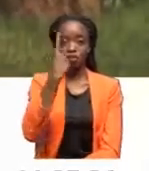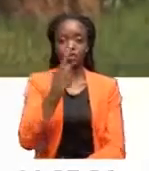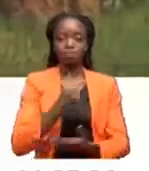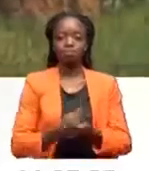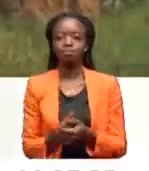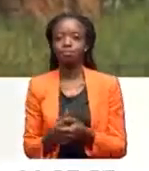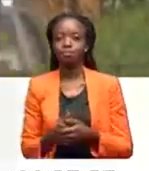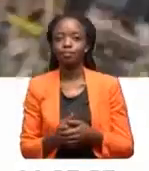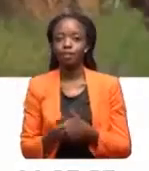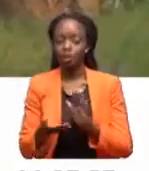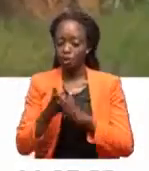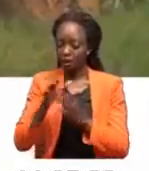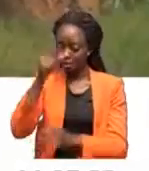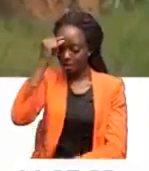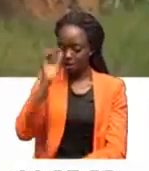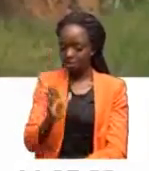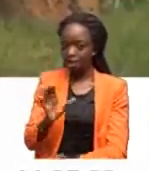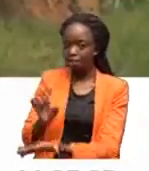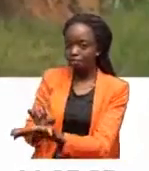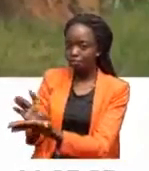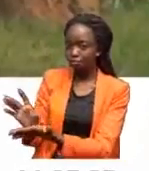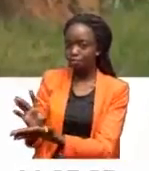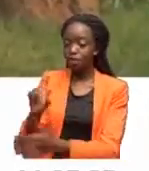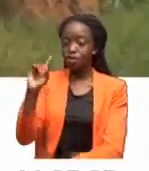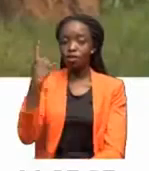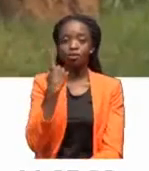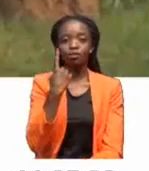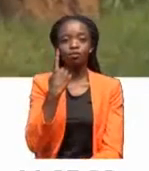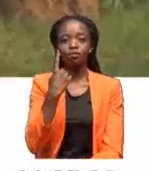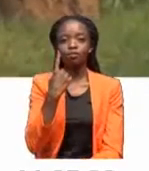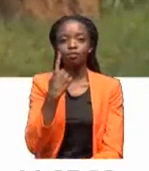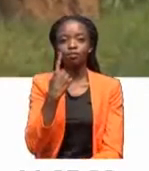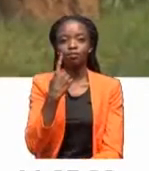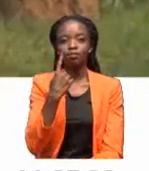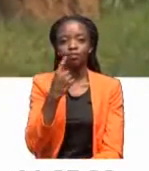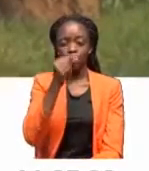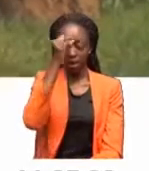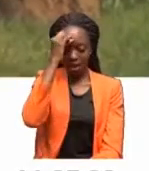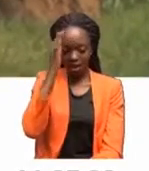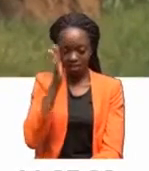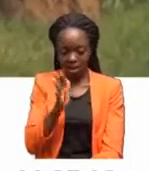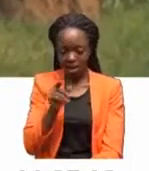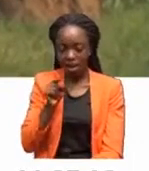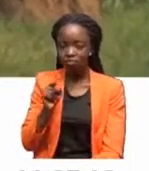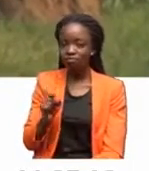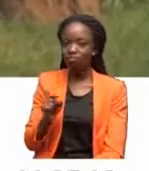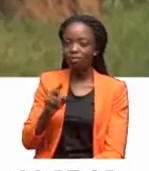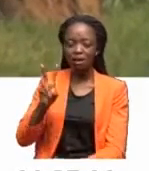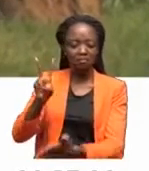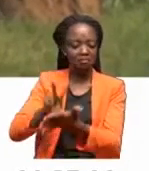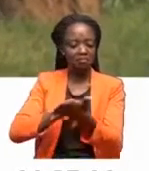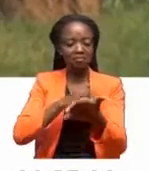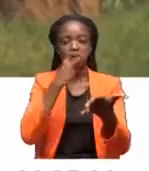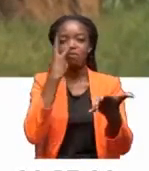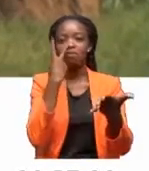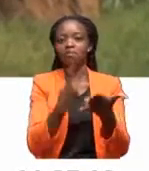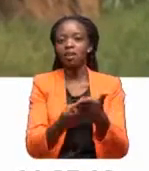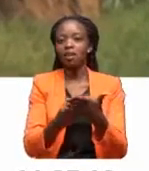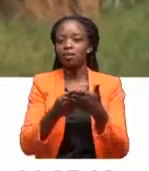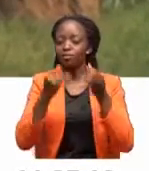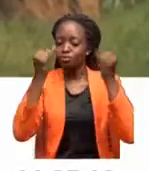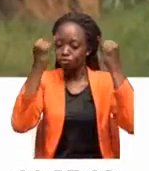kufanya gavana Khaemba aende nyumbani. Kitu cha kwanza, gavana Khaemba ameshindwa